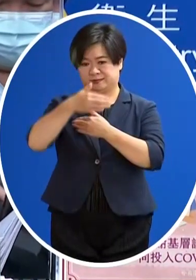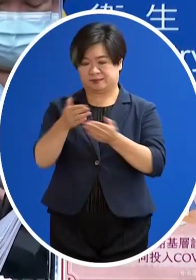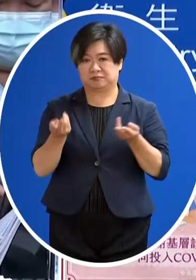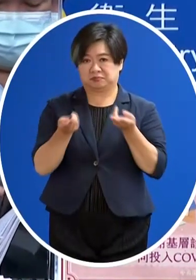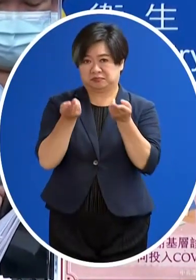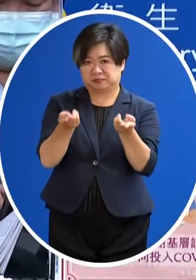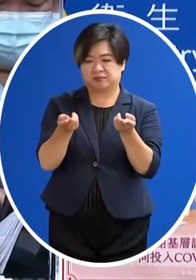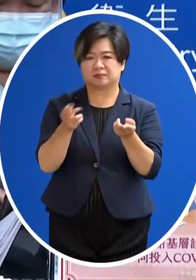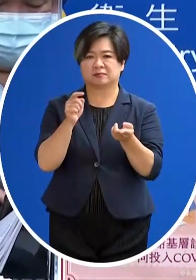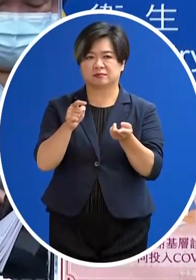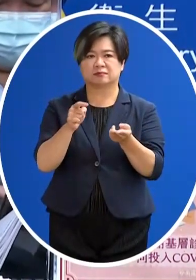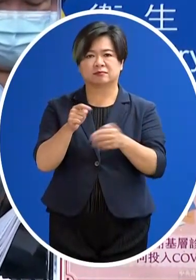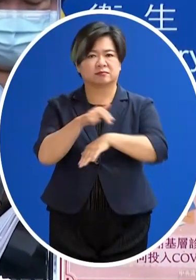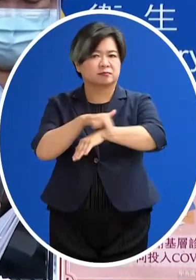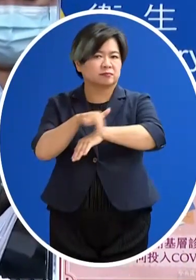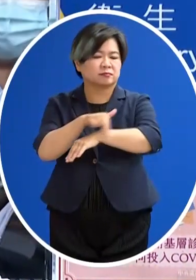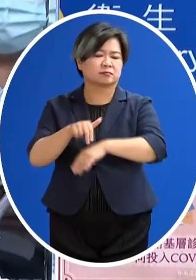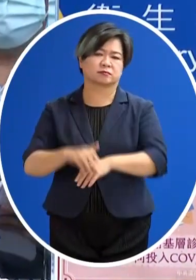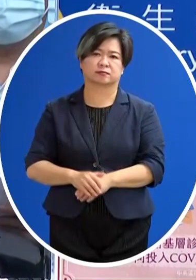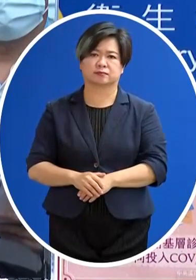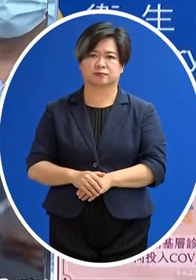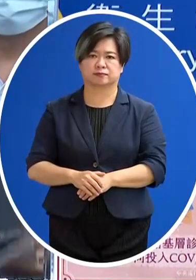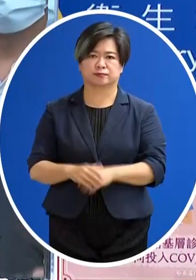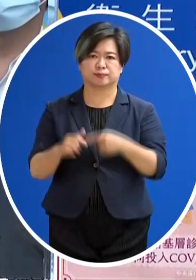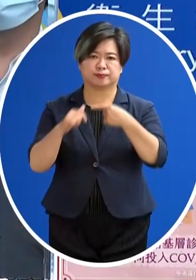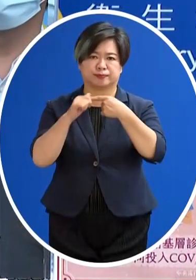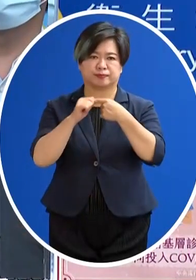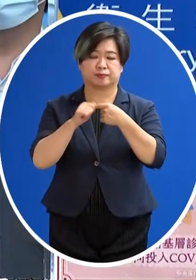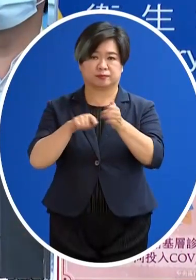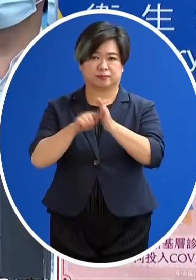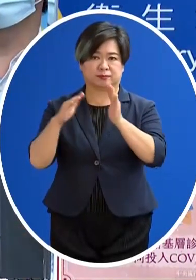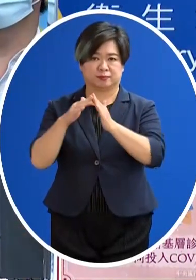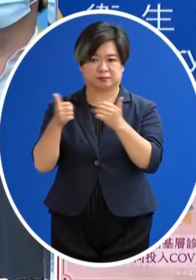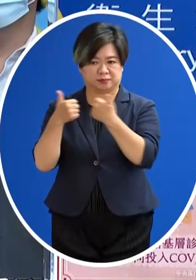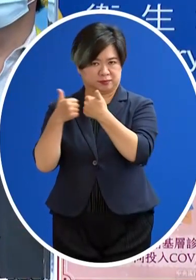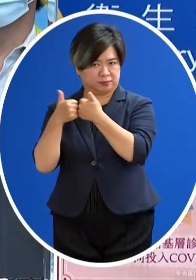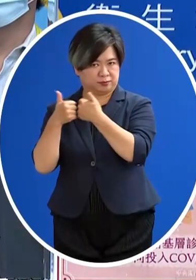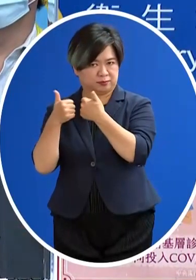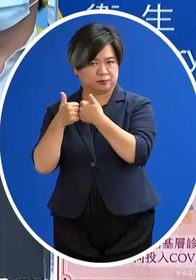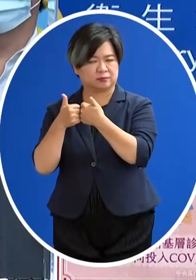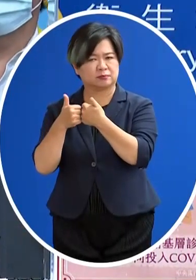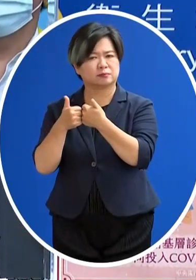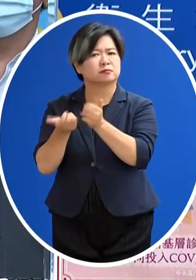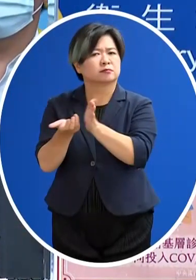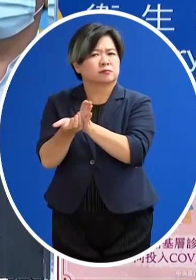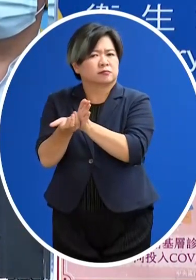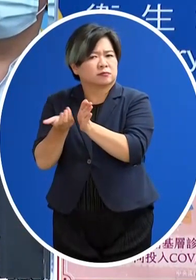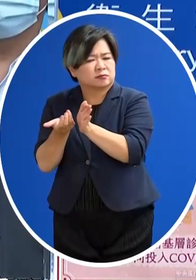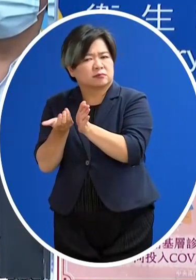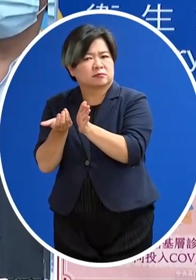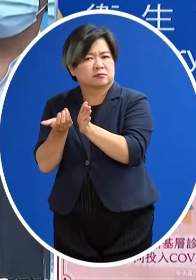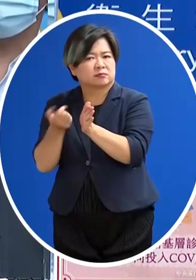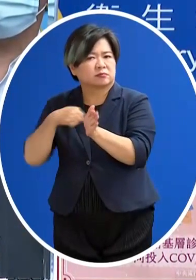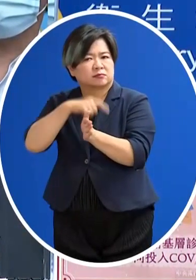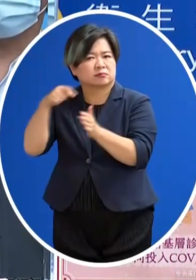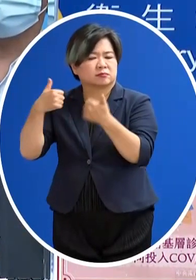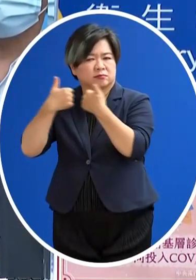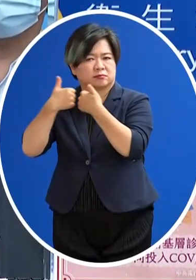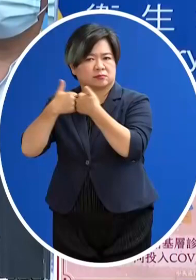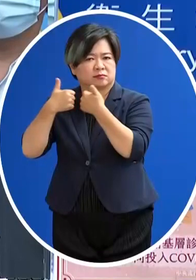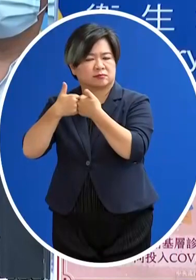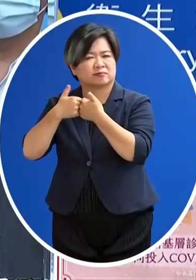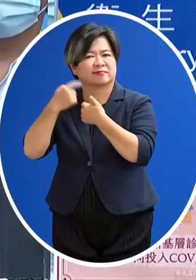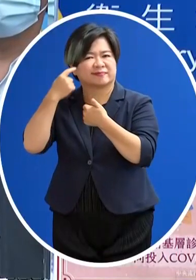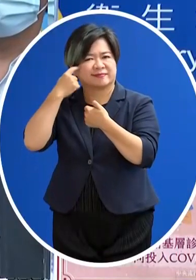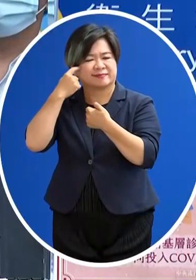的模式哈。那第一个当然在专家小组已经这先前的会议上面，大